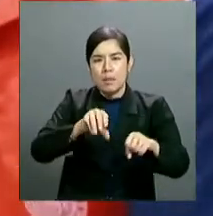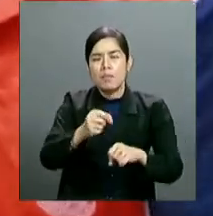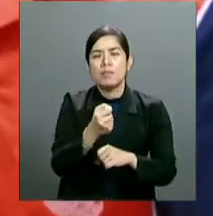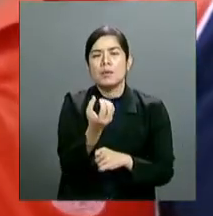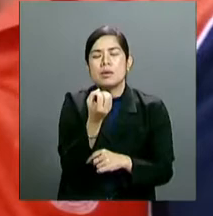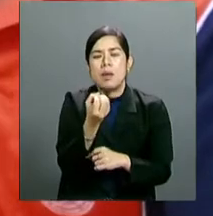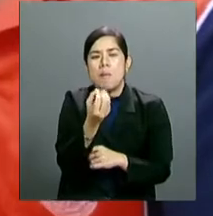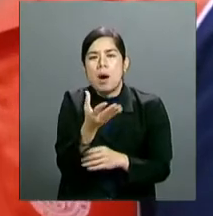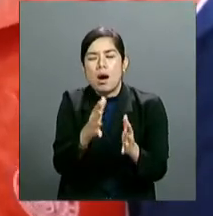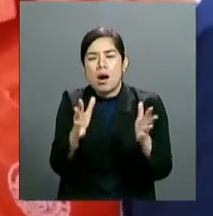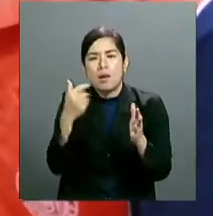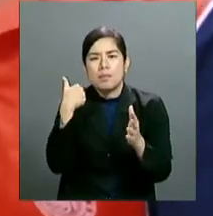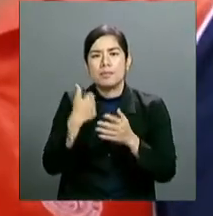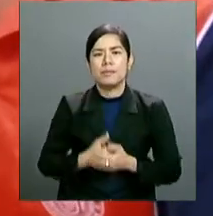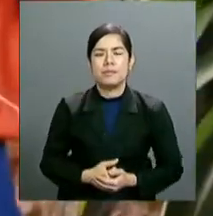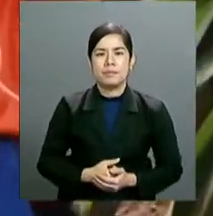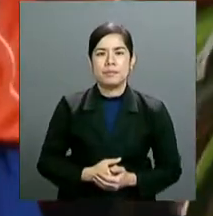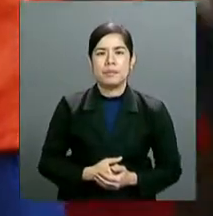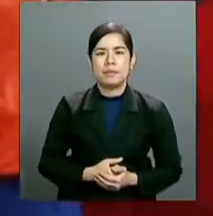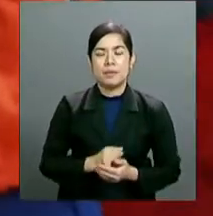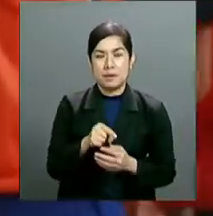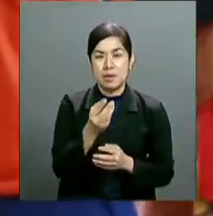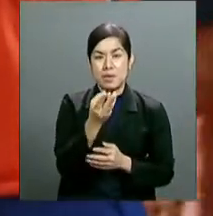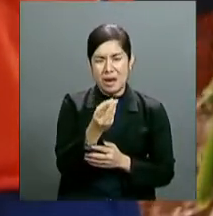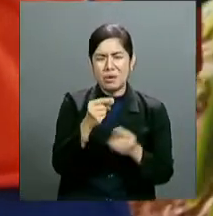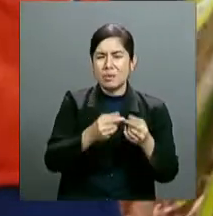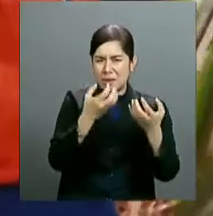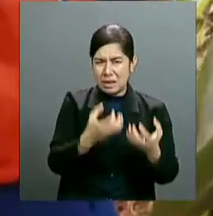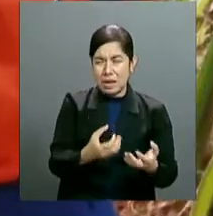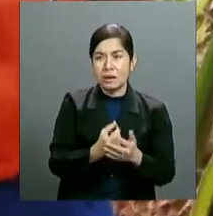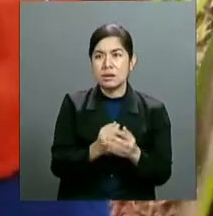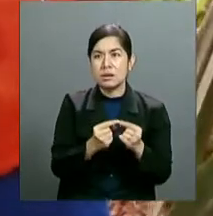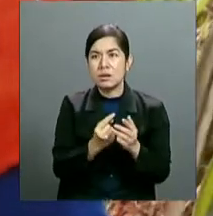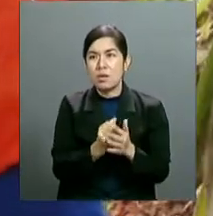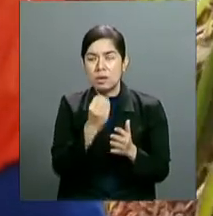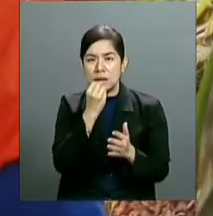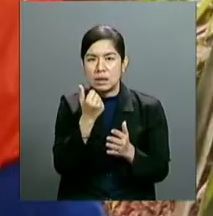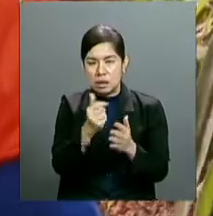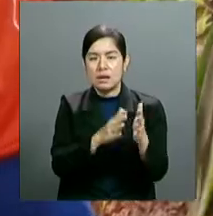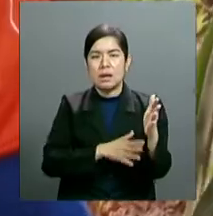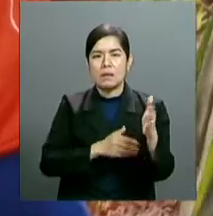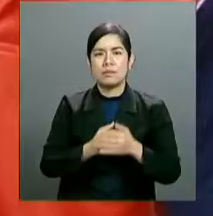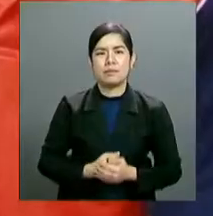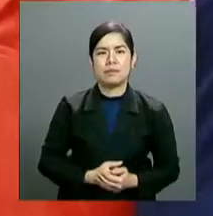วนใหญ่เขาจะปลูกเป็นคือข้าวที่เนื้อแข็มด้วยแล้วก็กินหมดน้อยด้วยนะ